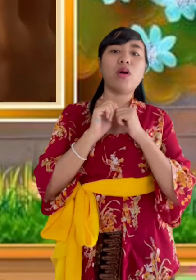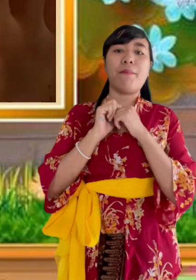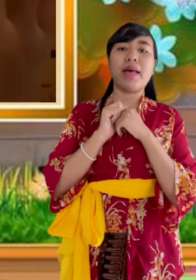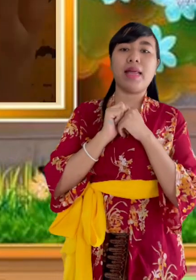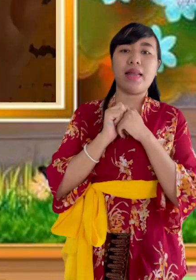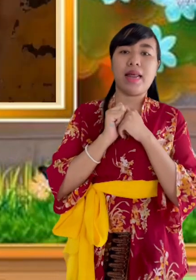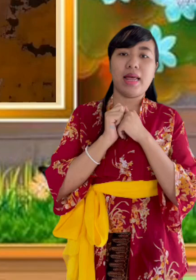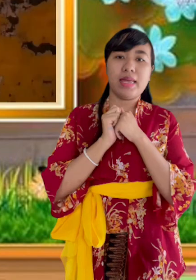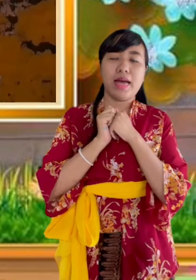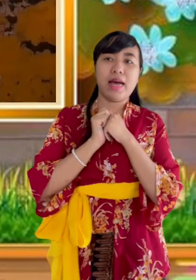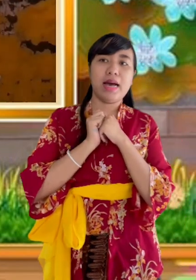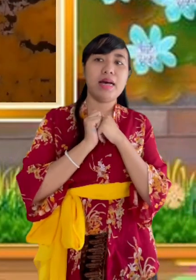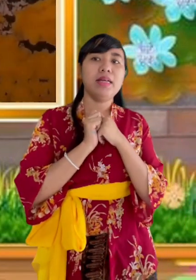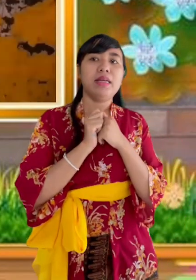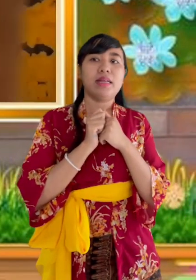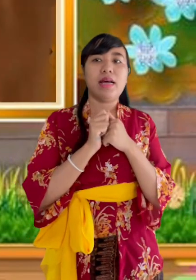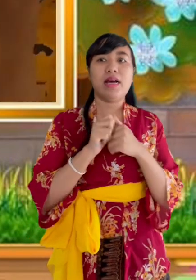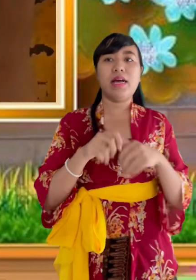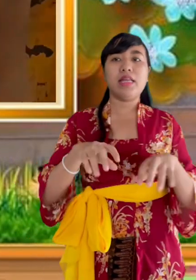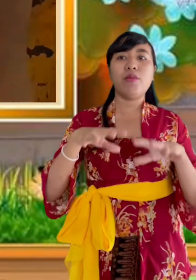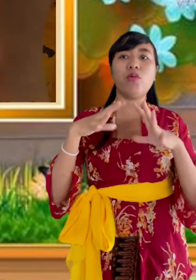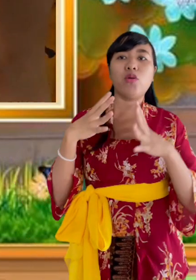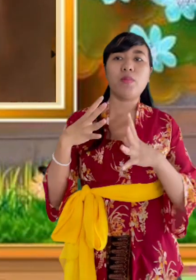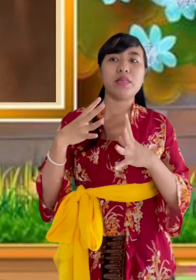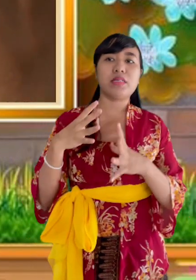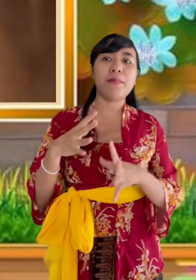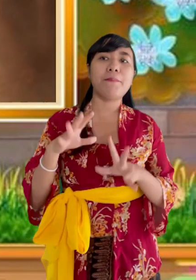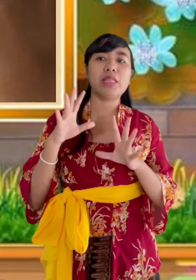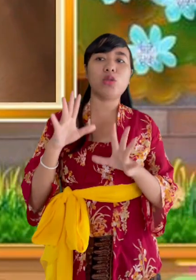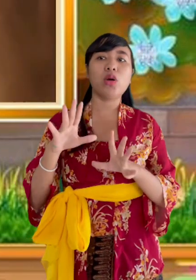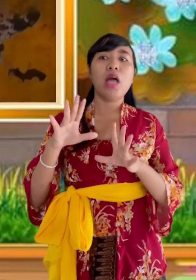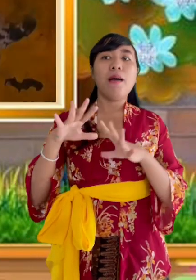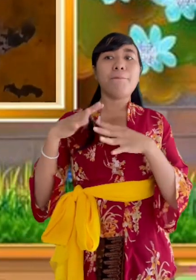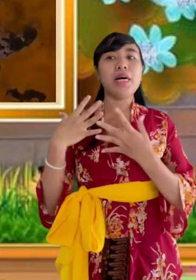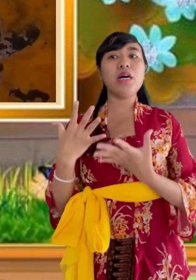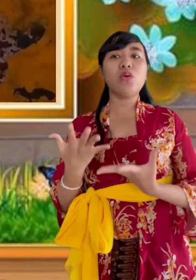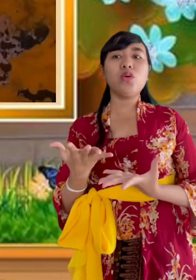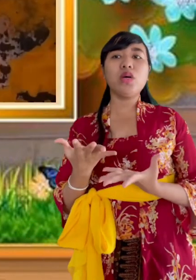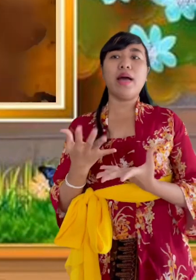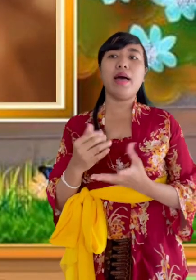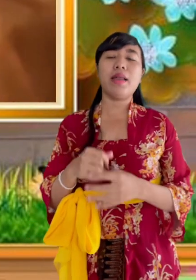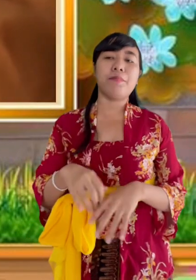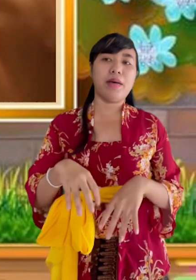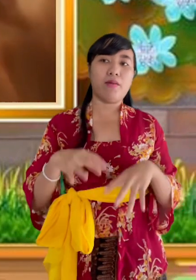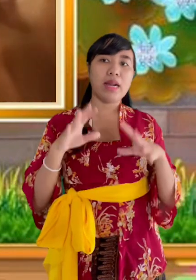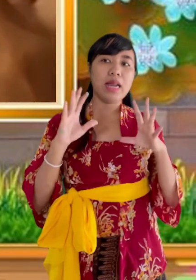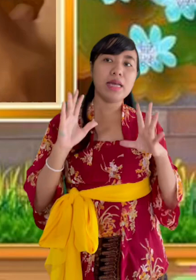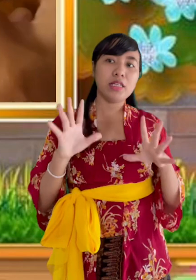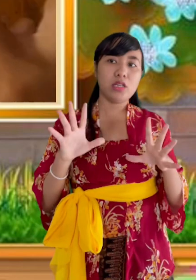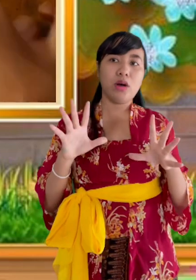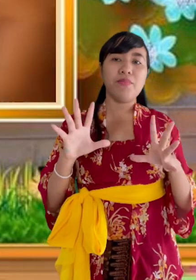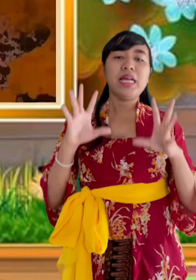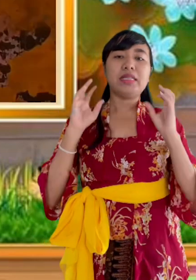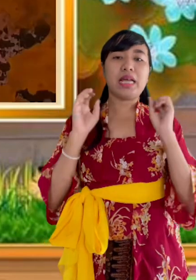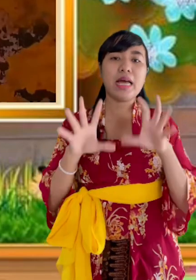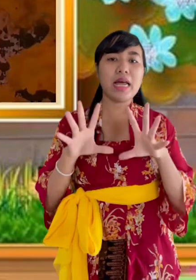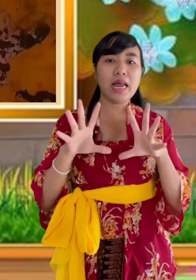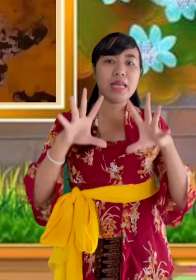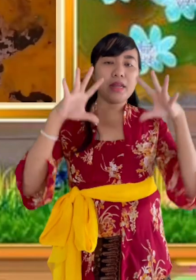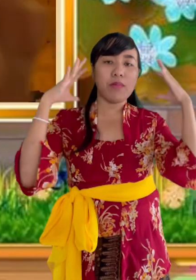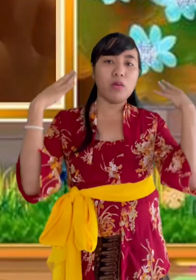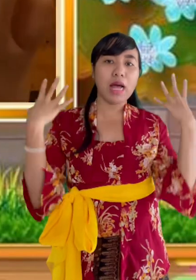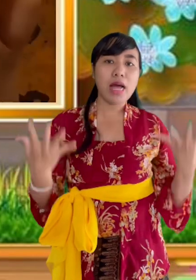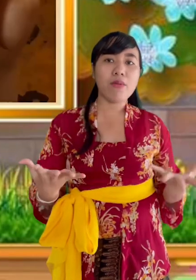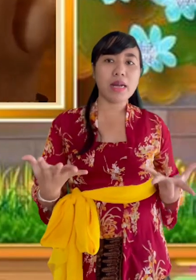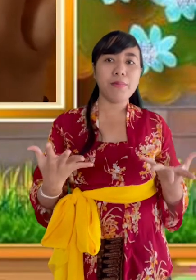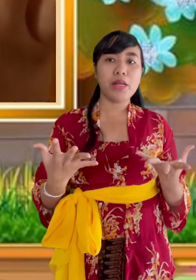di buku gambar ya anak-anak ya. Nah, ini Bu Guru mengecap bentuk pegunungan berwarna hijau. Jika anak-anak